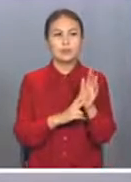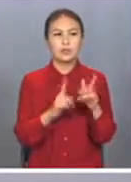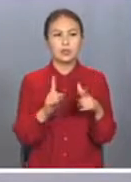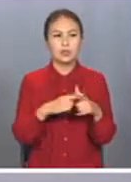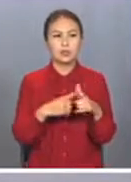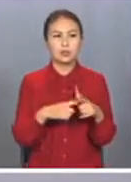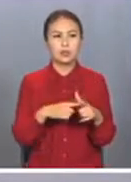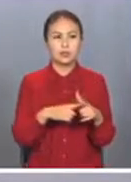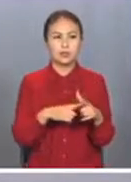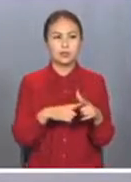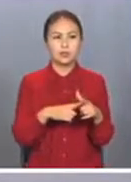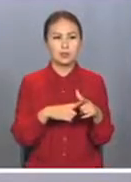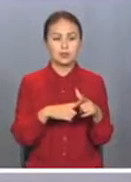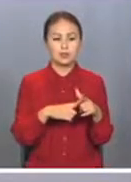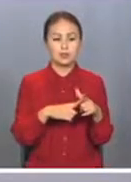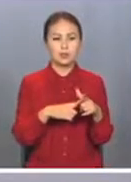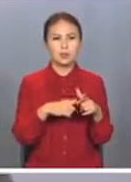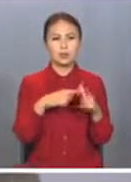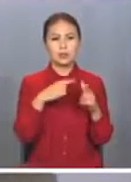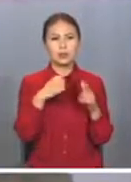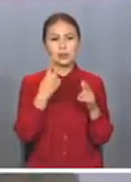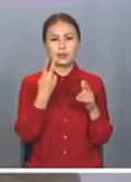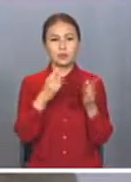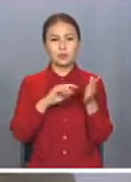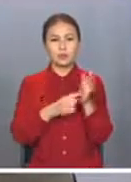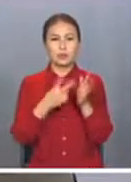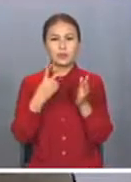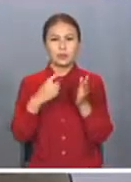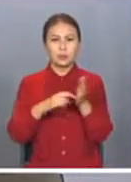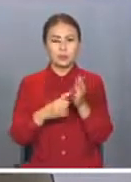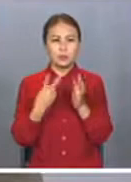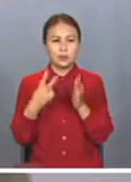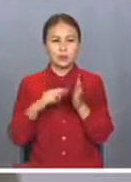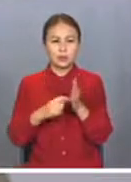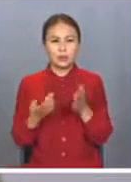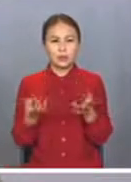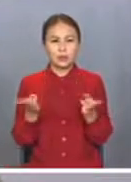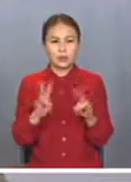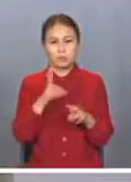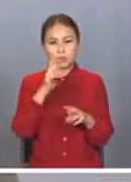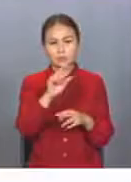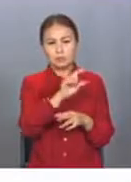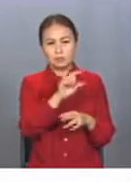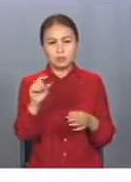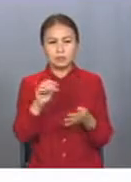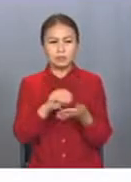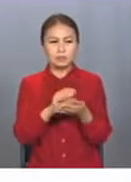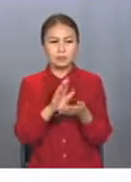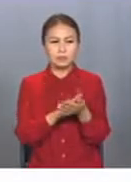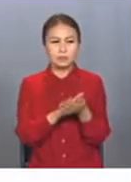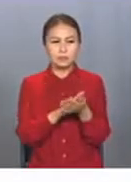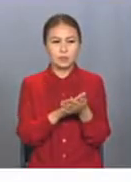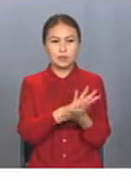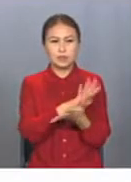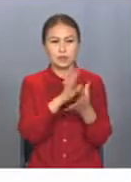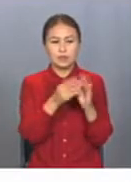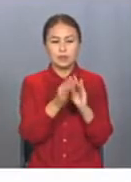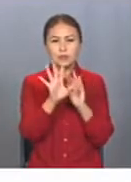3 дана 2 қалды. Осы жай көбейткіштерді көбейтінді түрінде жазамыз. Сонда